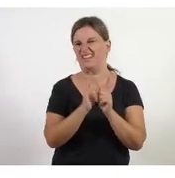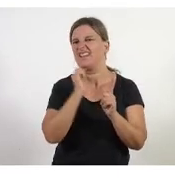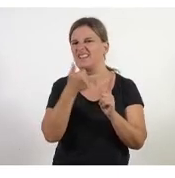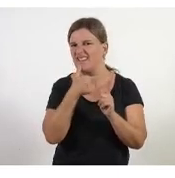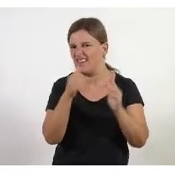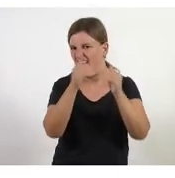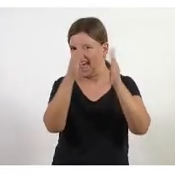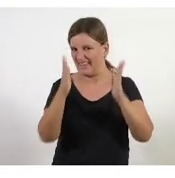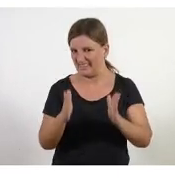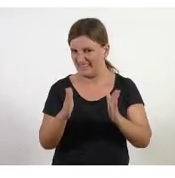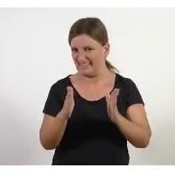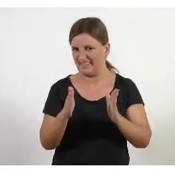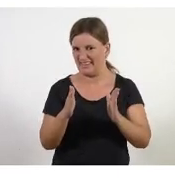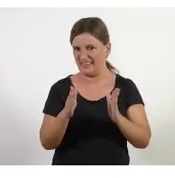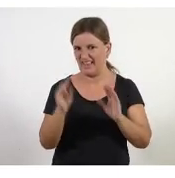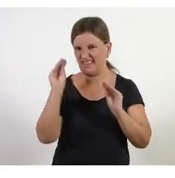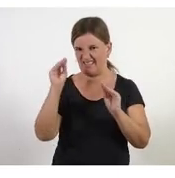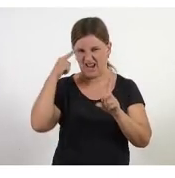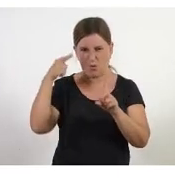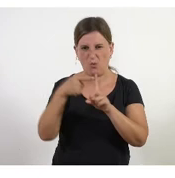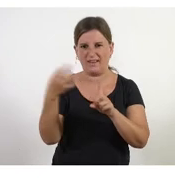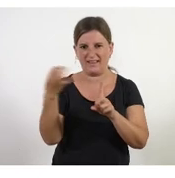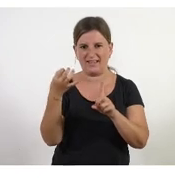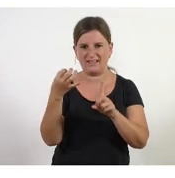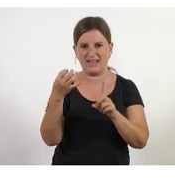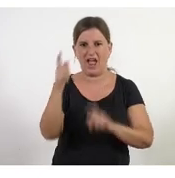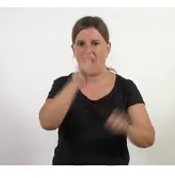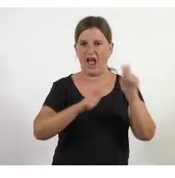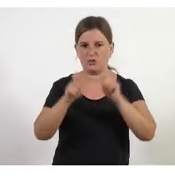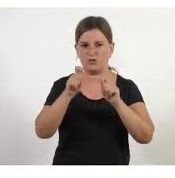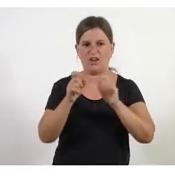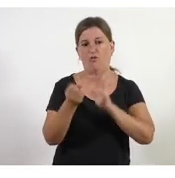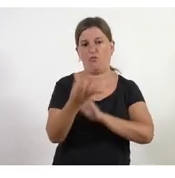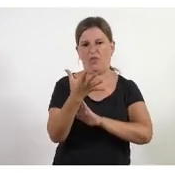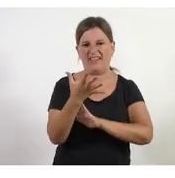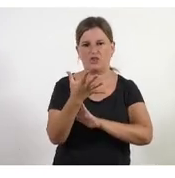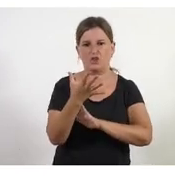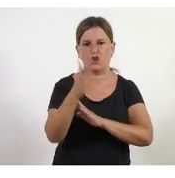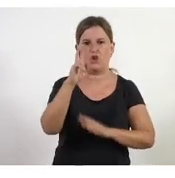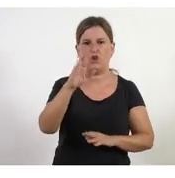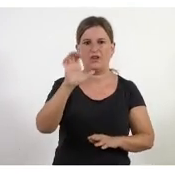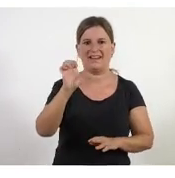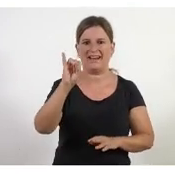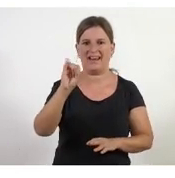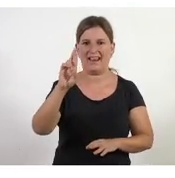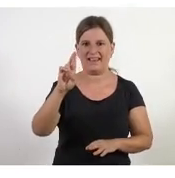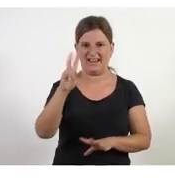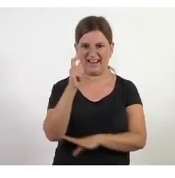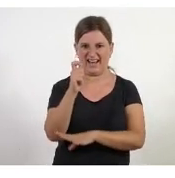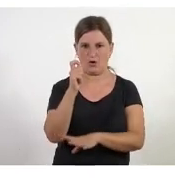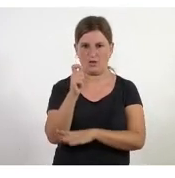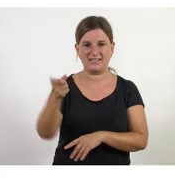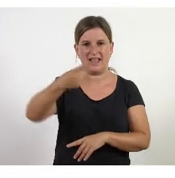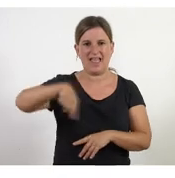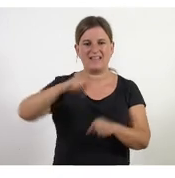és la seva missió, és l'associació Fundació RAIR de Granollers. Ells treballen el tema